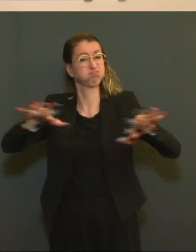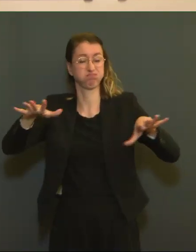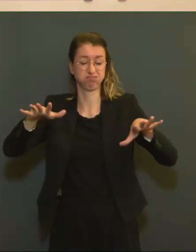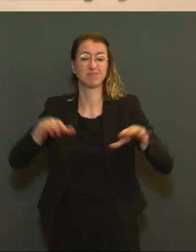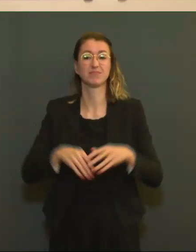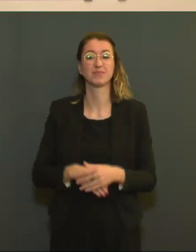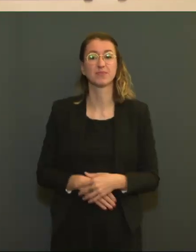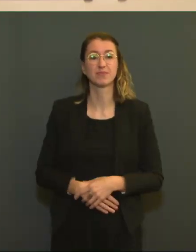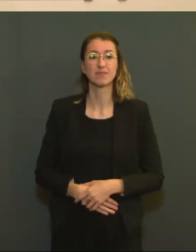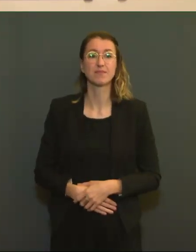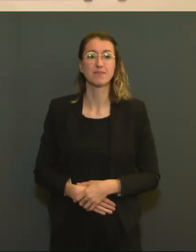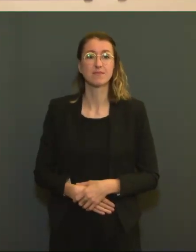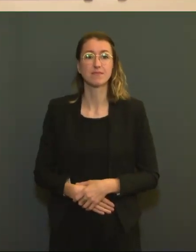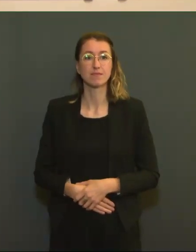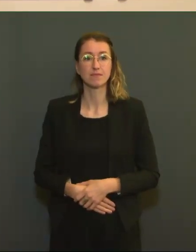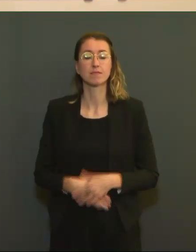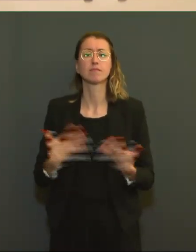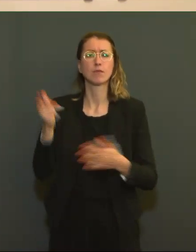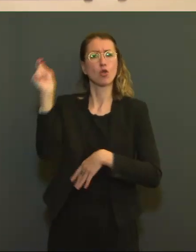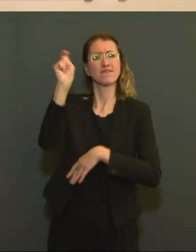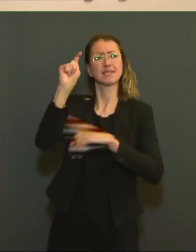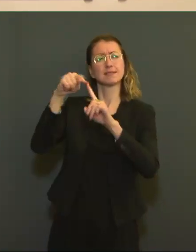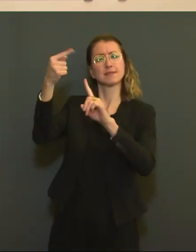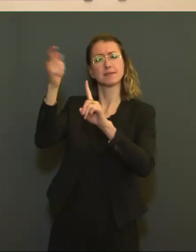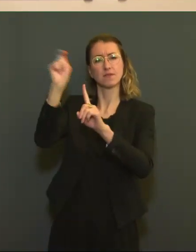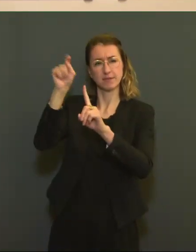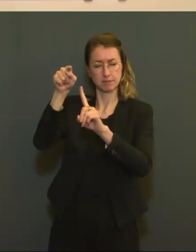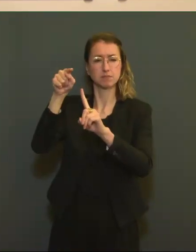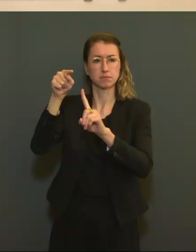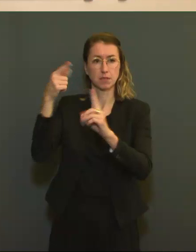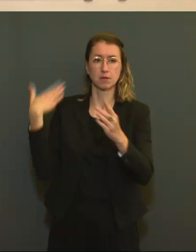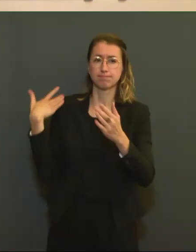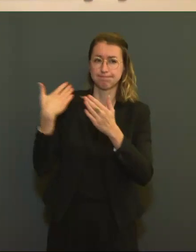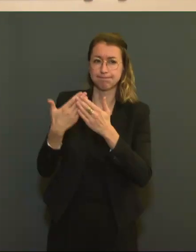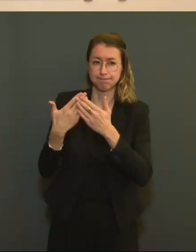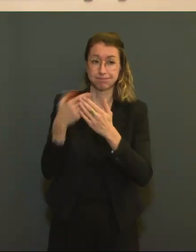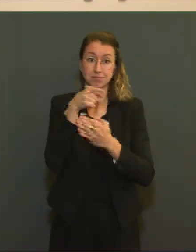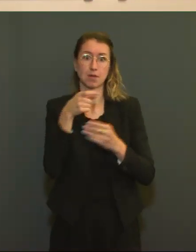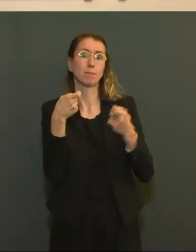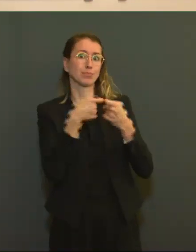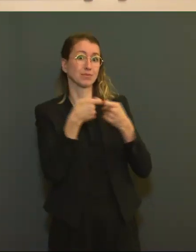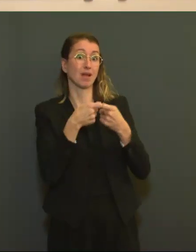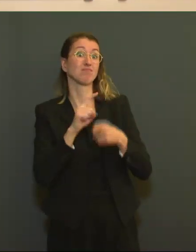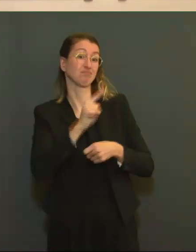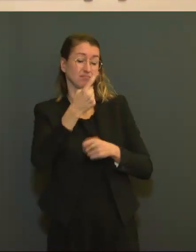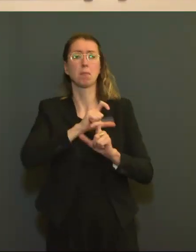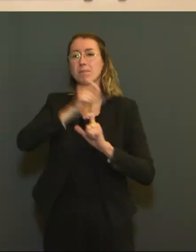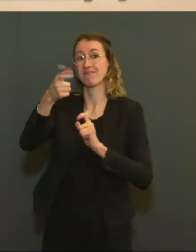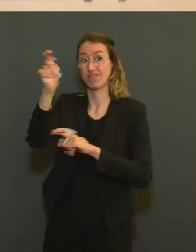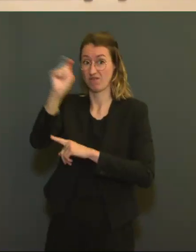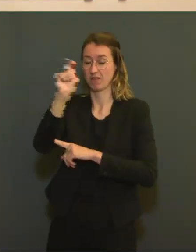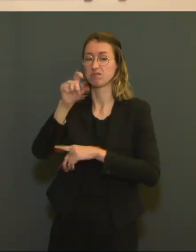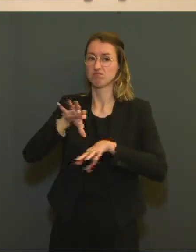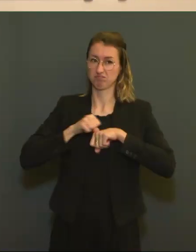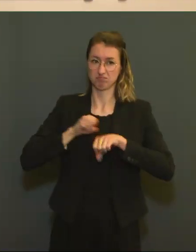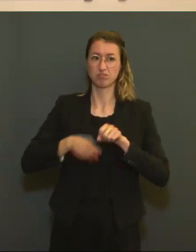Anvers, comme depuis un certain temps, est en deuxième position parmi le plus grand nombre de cas, 106 la semaine